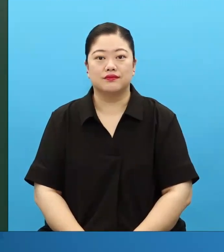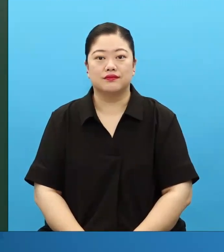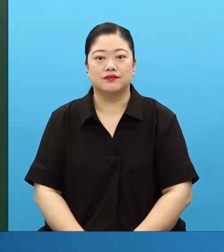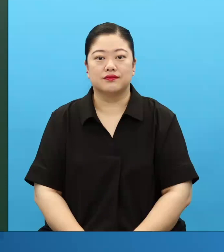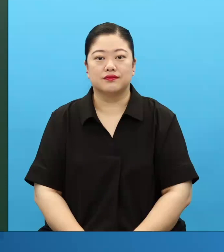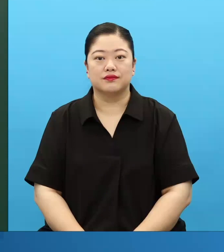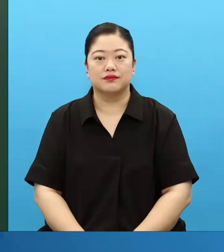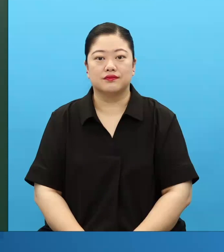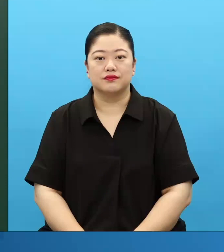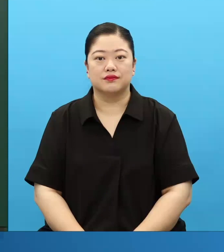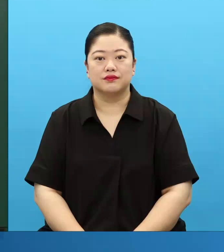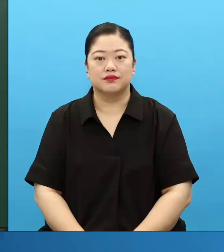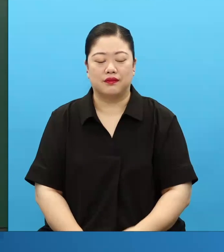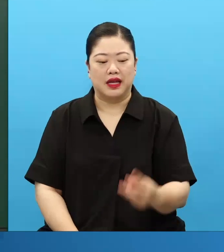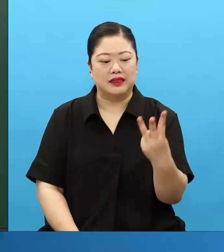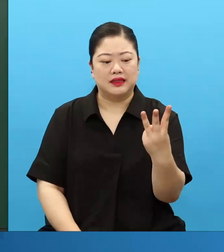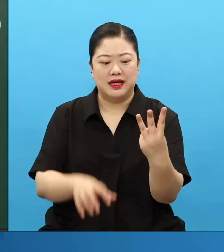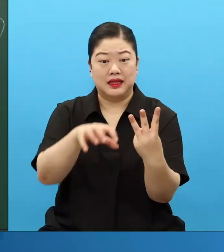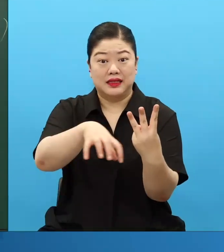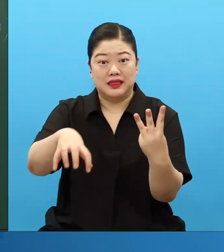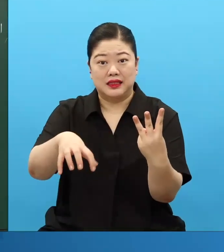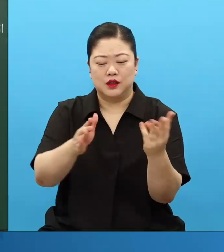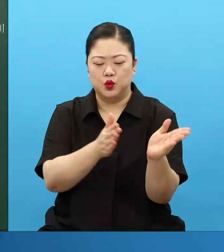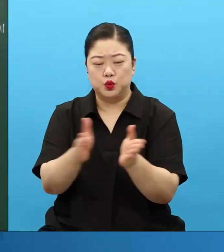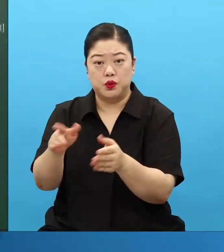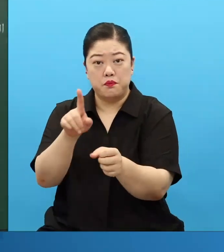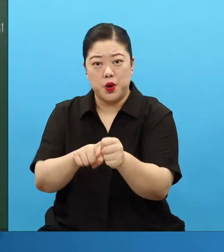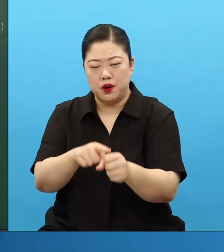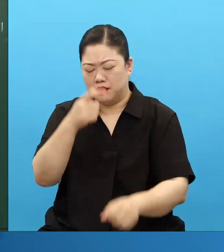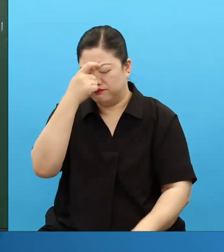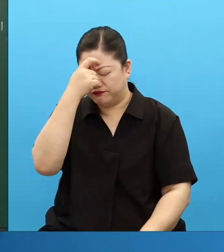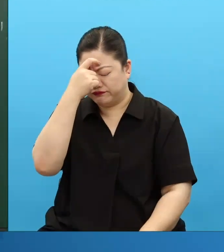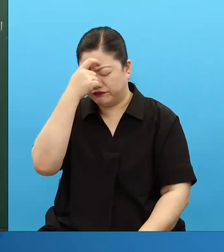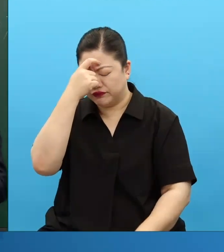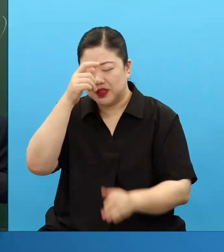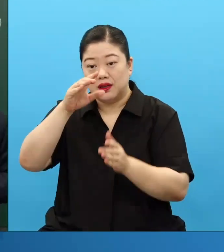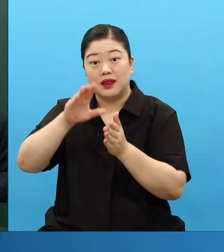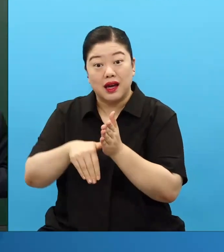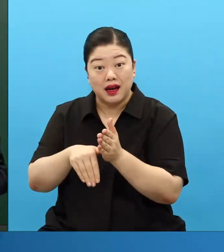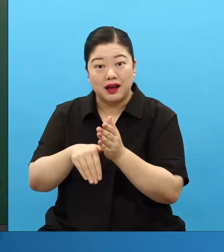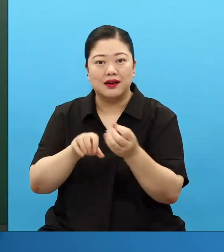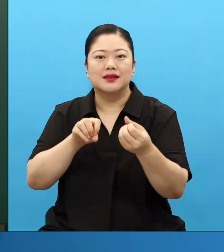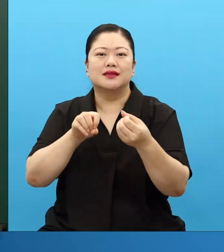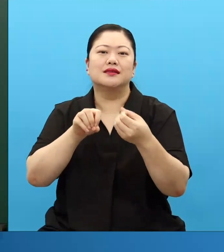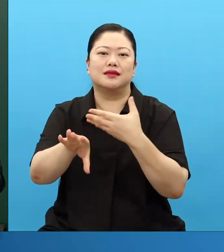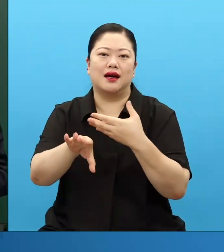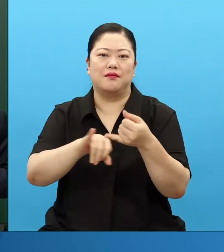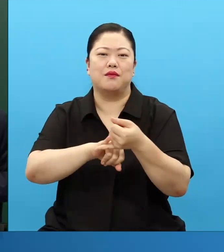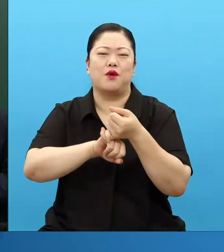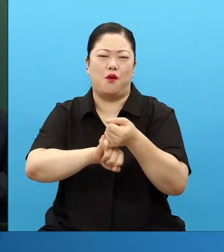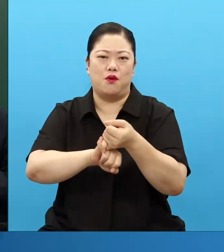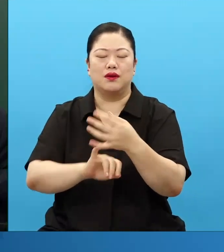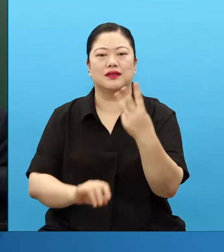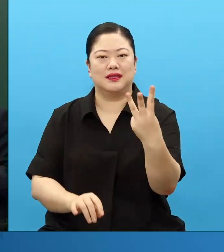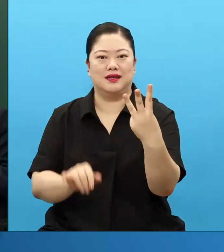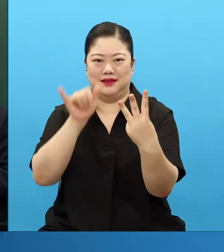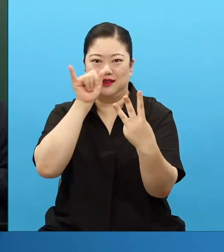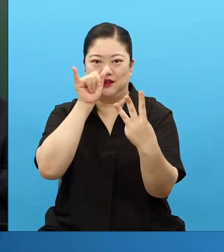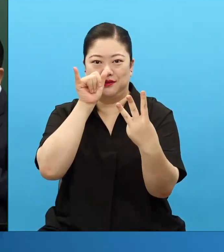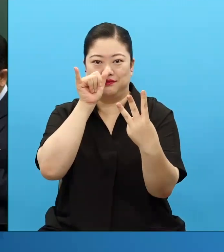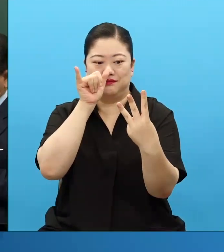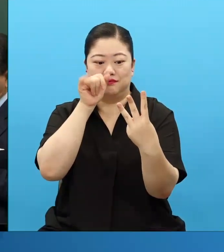있습니다. 문제가 안 돼야 돼요. And there are all kinds of things out there, but they should not 예, be a 틀린 거는 problem. 다 무너지게 돼 있습니다. Because all the incorrect things are bound